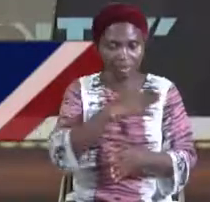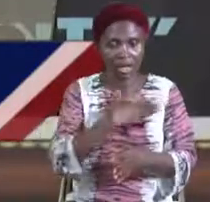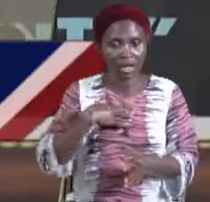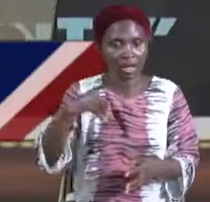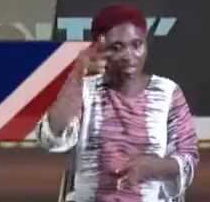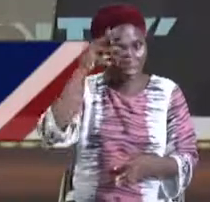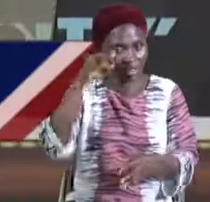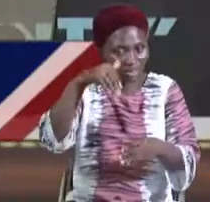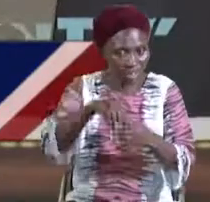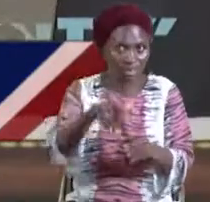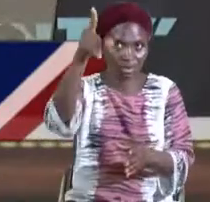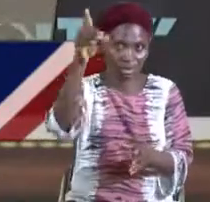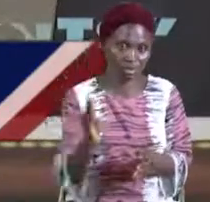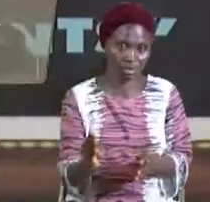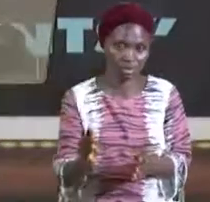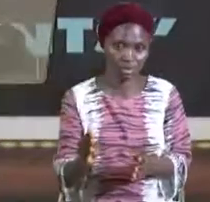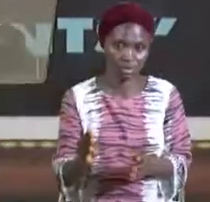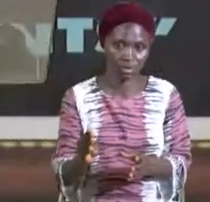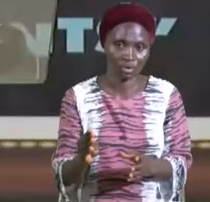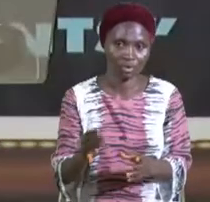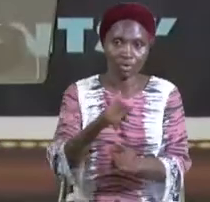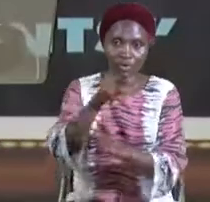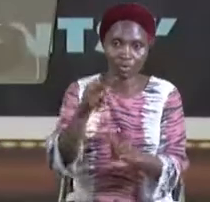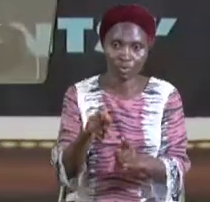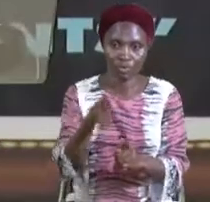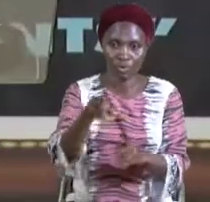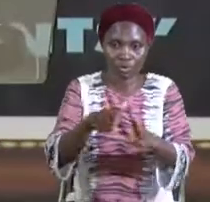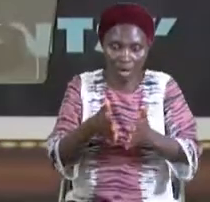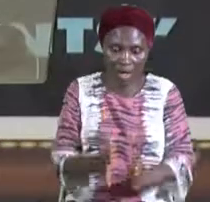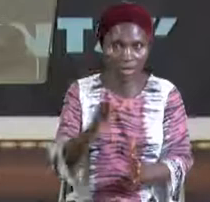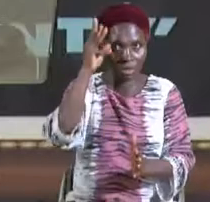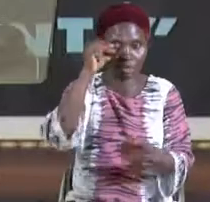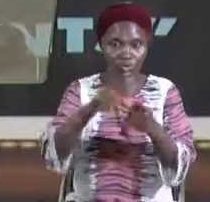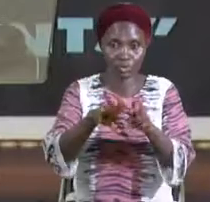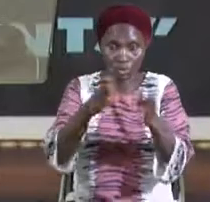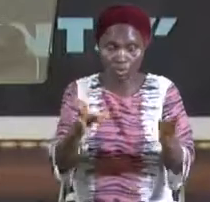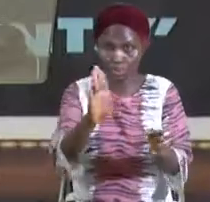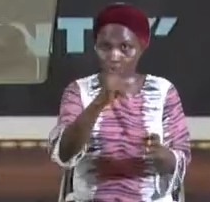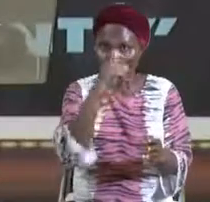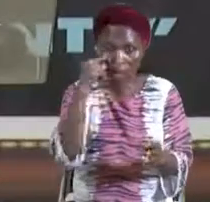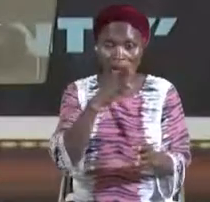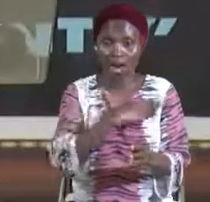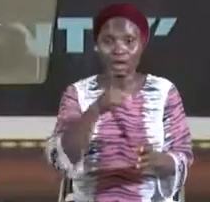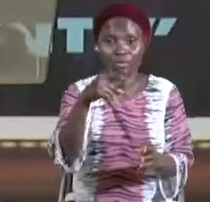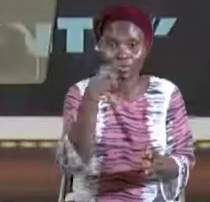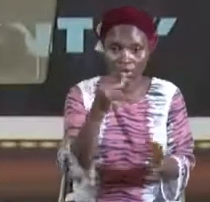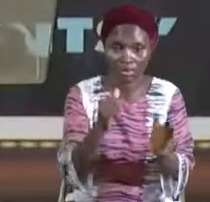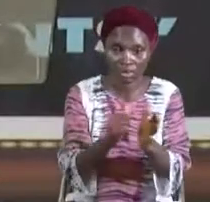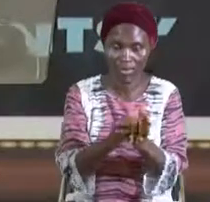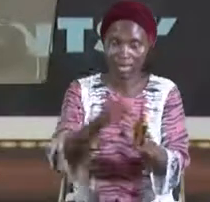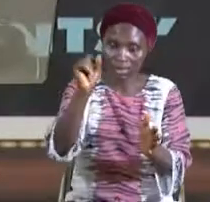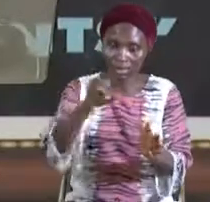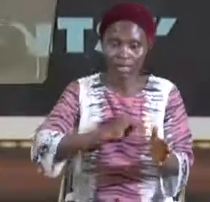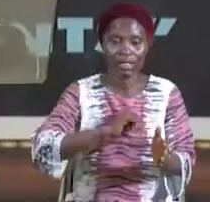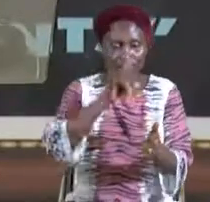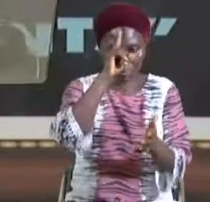Quand tu lui permets d'ouvrir tes yeux, tu dis oui, je crois, c'est mon sauveur. Il est suffisant pour moi, en tant que sauveur. Oui, je